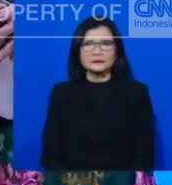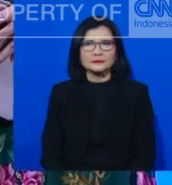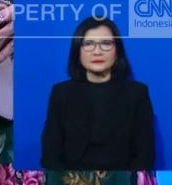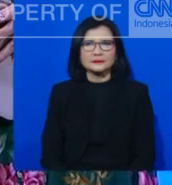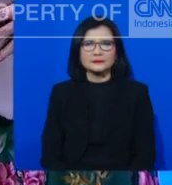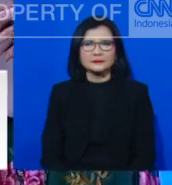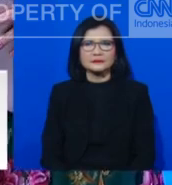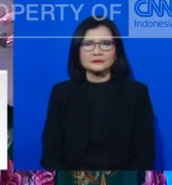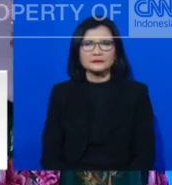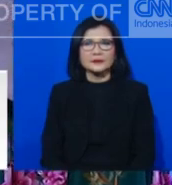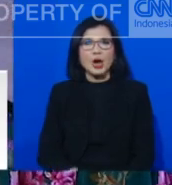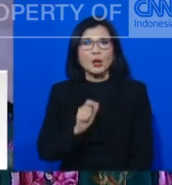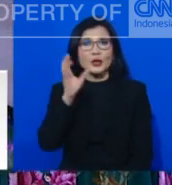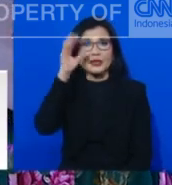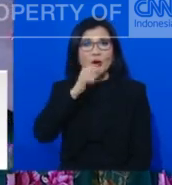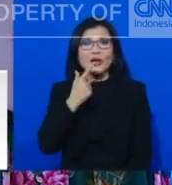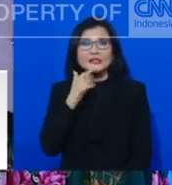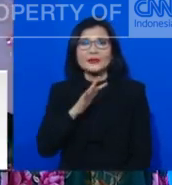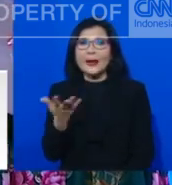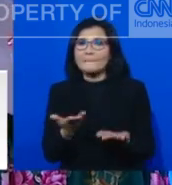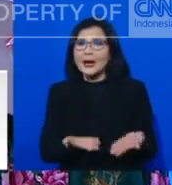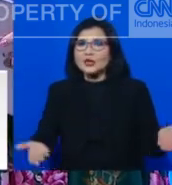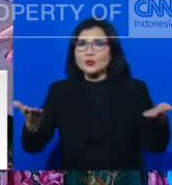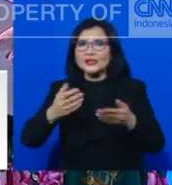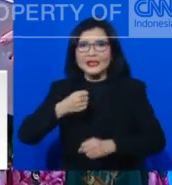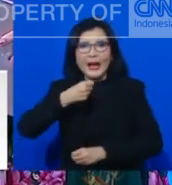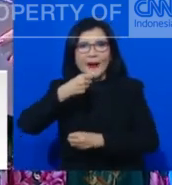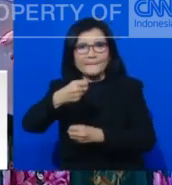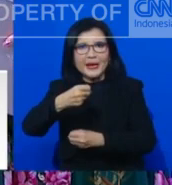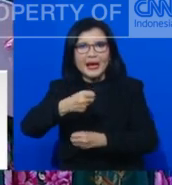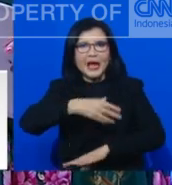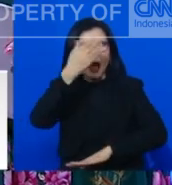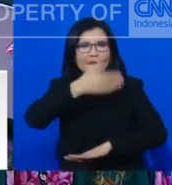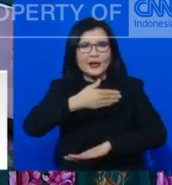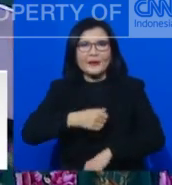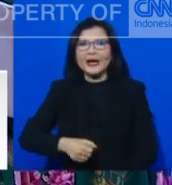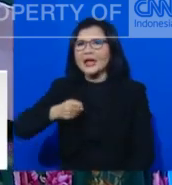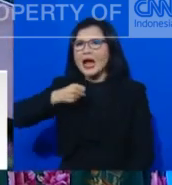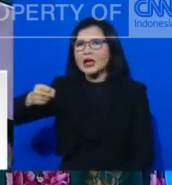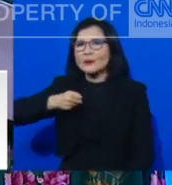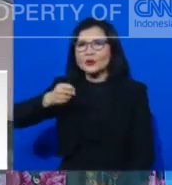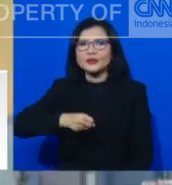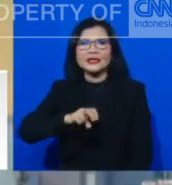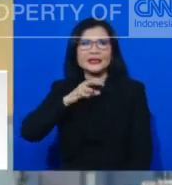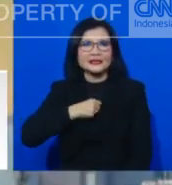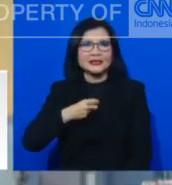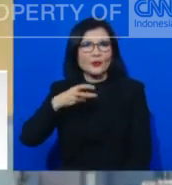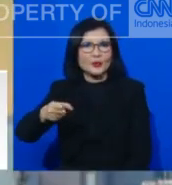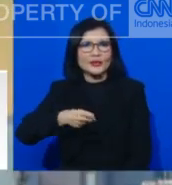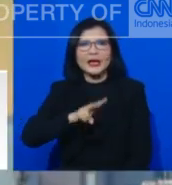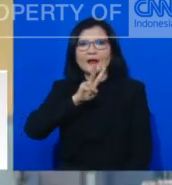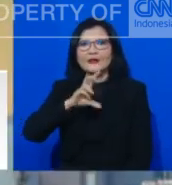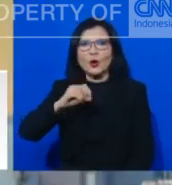dan untuk mengetahui Seperti apa suasana gelaran piala Oscar kali ini sudah reporter dan Dira Pratama di Dolby Theater Los Angeles